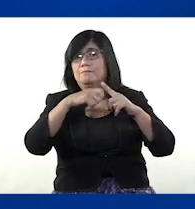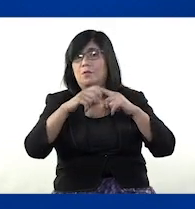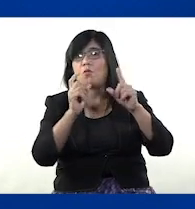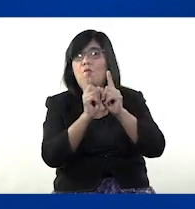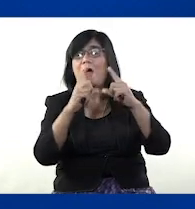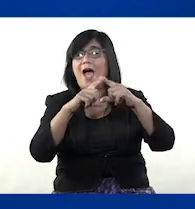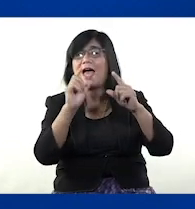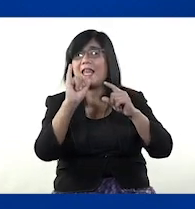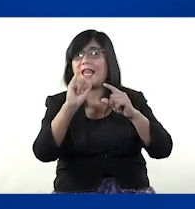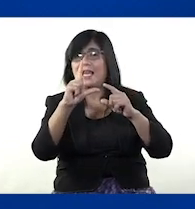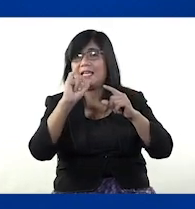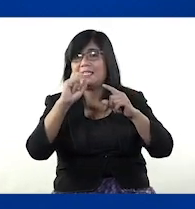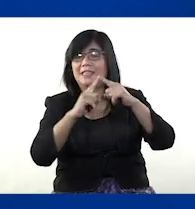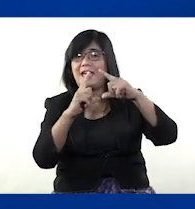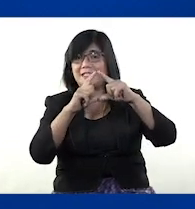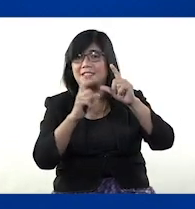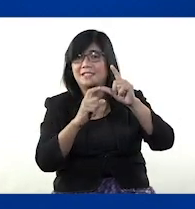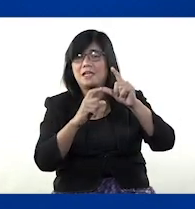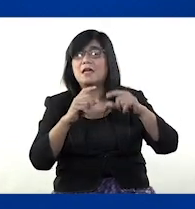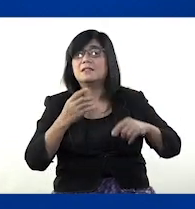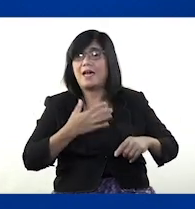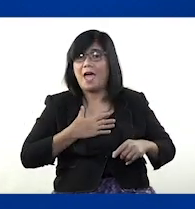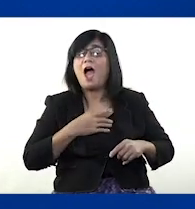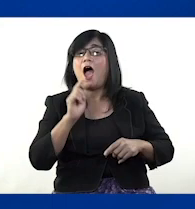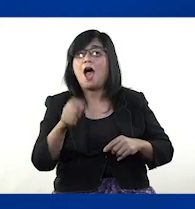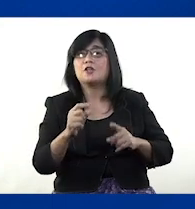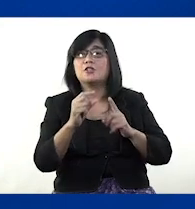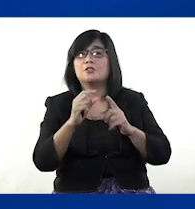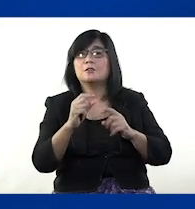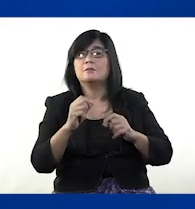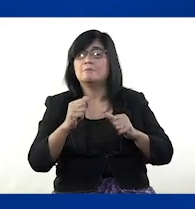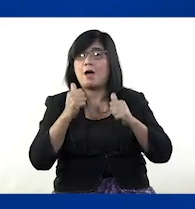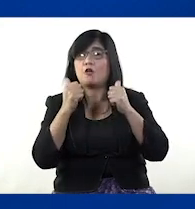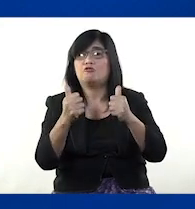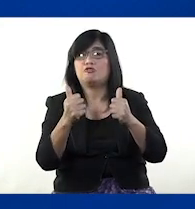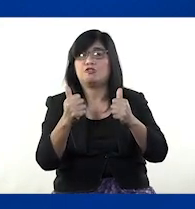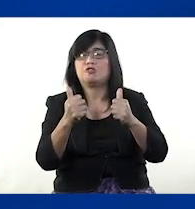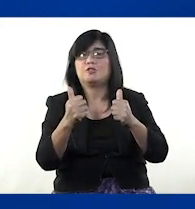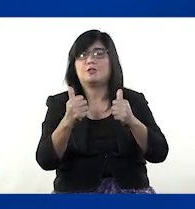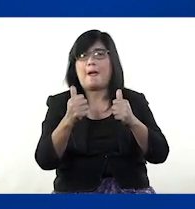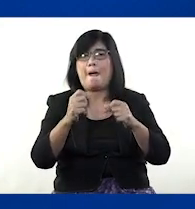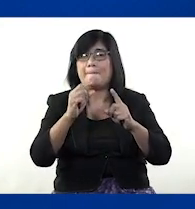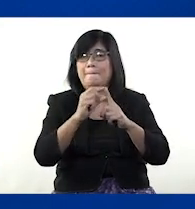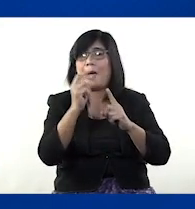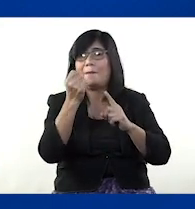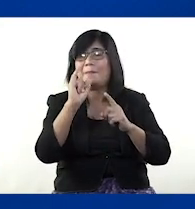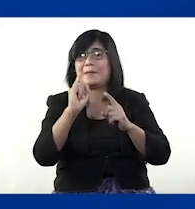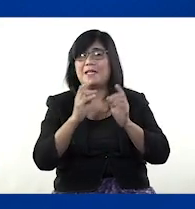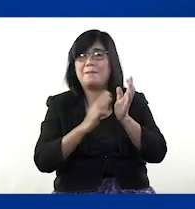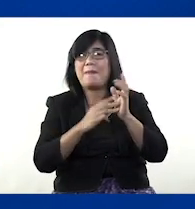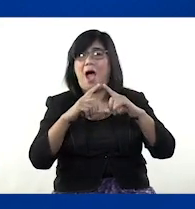seksualitas harus Prima tak bisa hanya sekedar asal Kristen kita punya kualitas yang tiada berakhir dan tidak